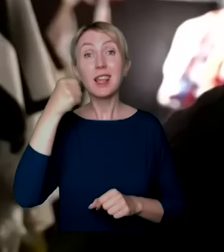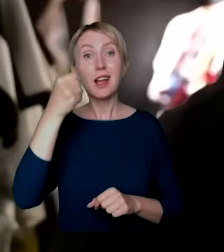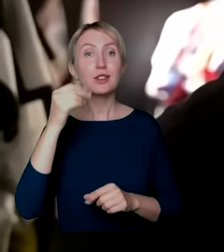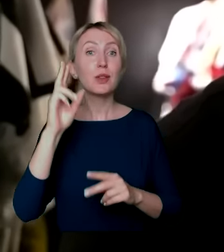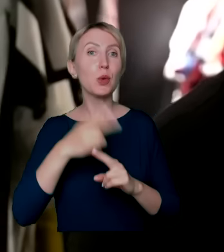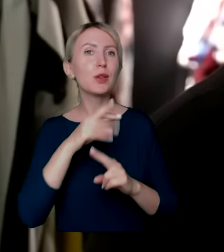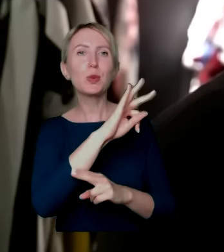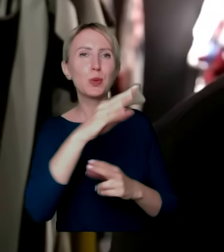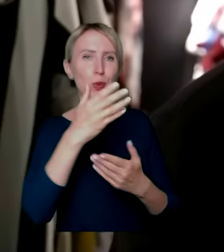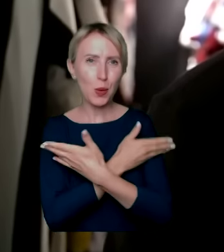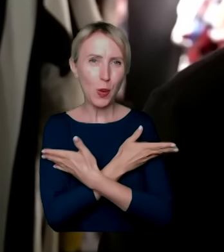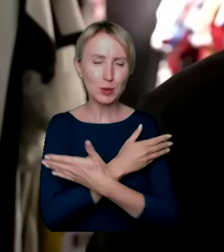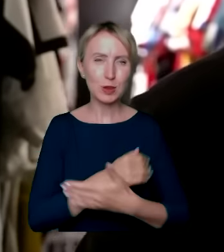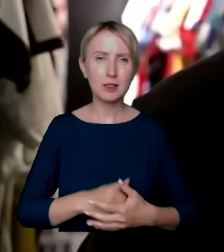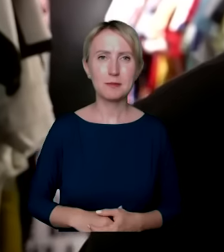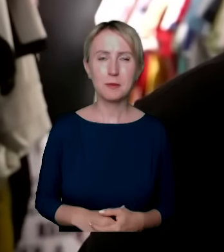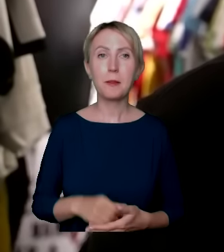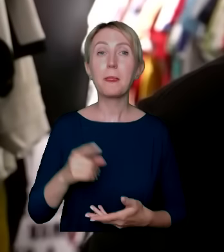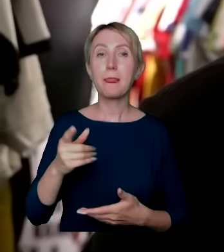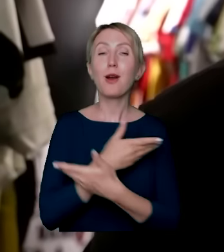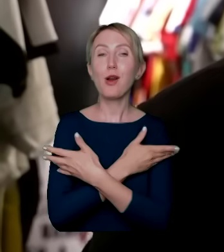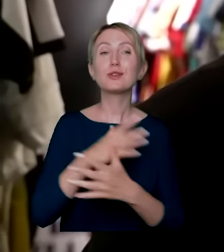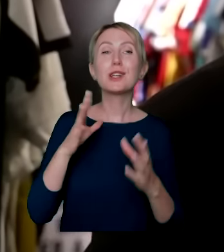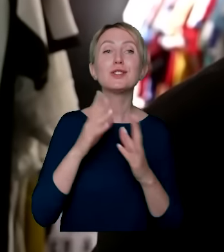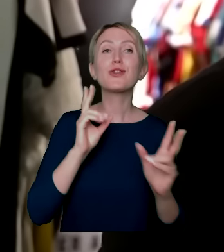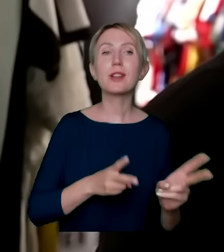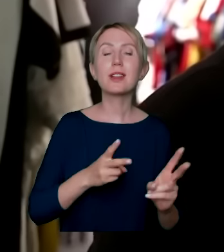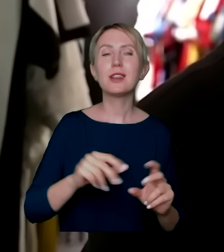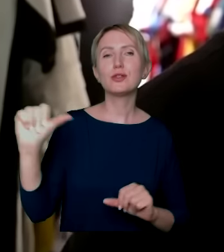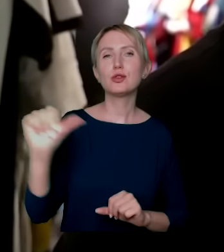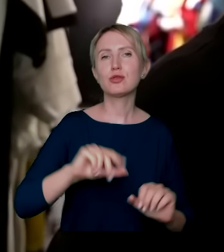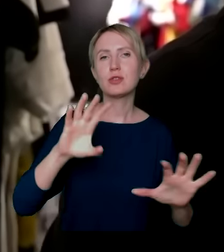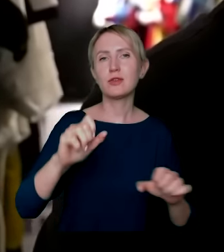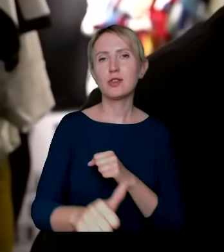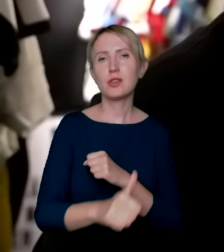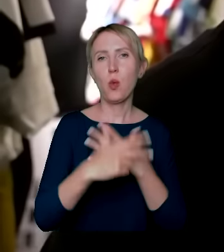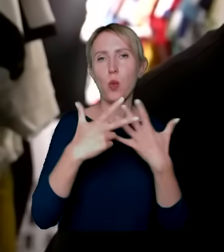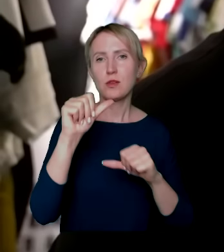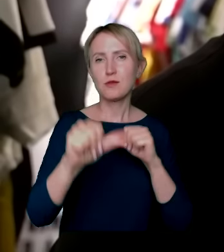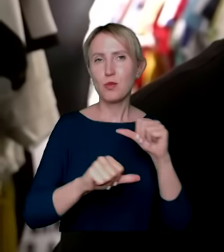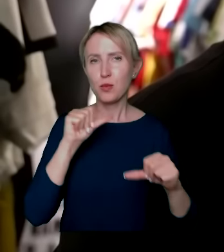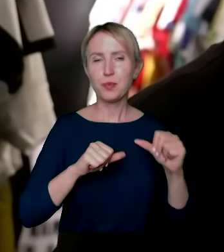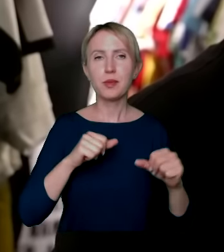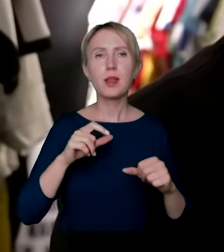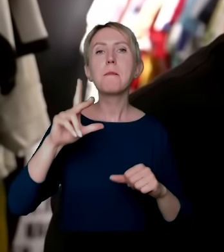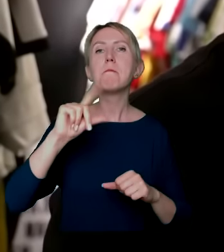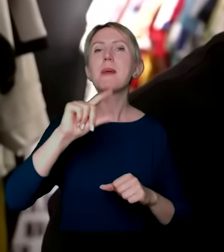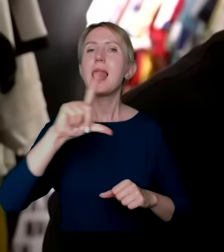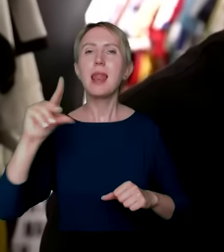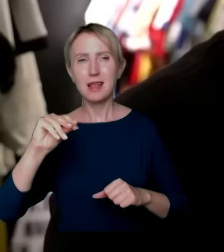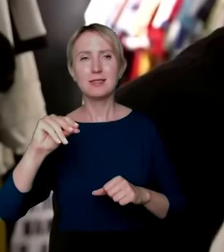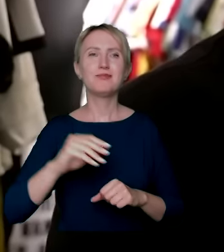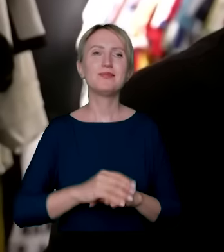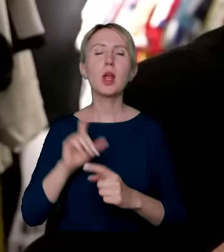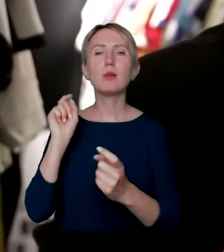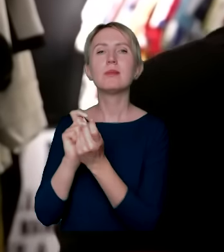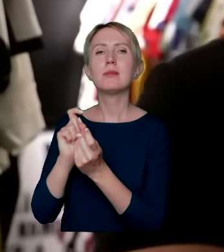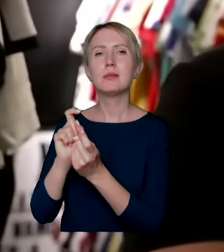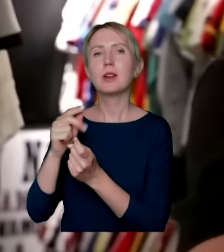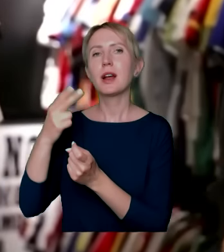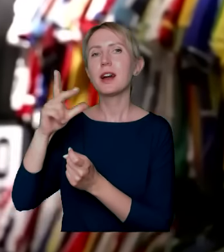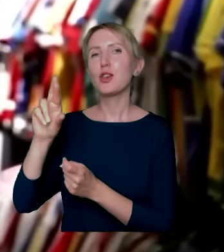koszulki. W tej koszulce 10 listopada 1968 roku grał Pele w meczu São Paulo przeciwko drużynie z Rio de Janeiro.